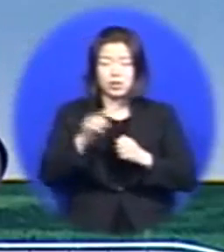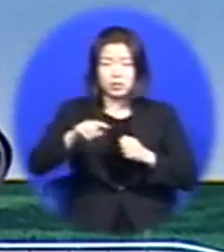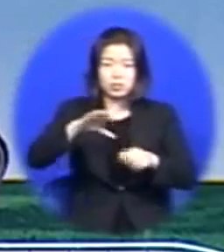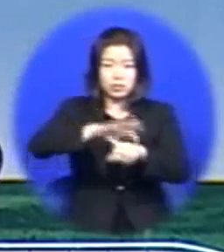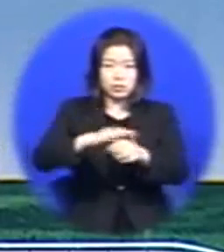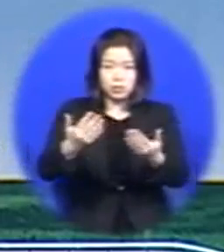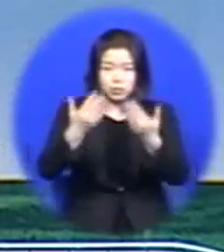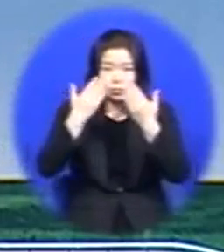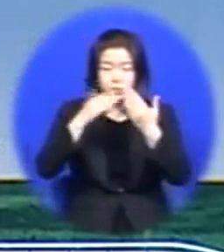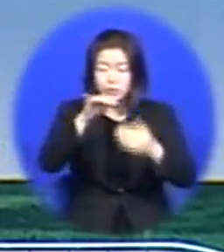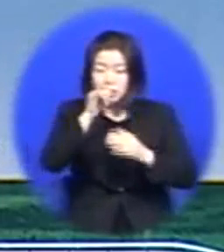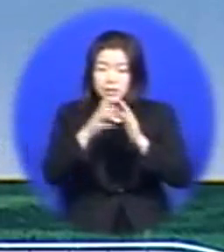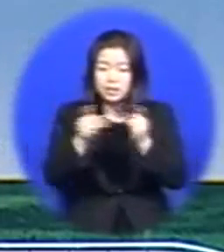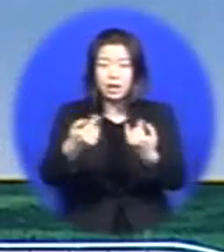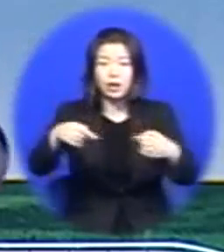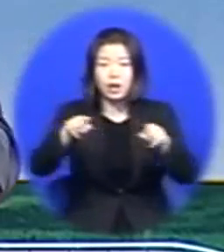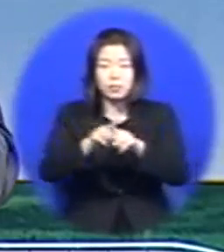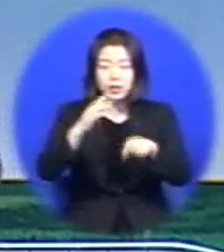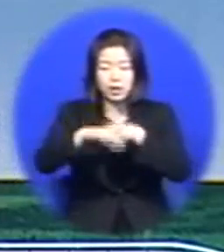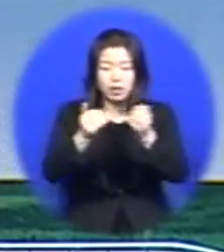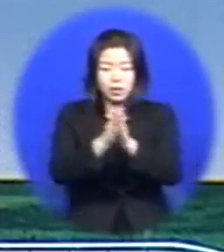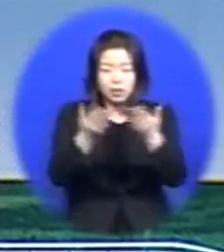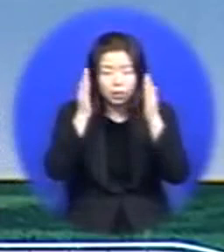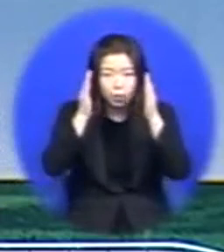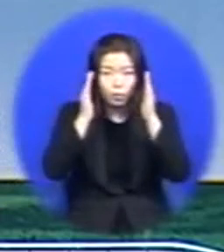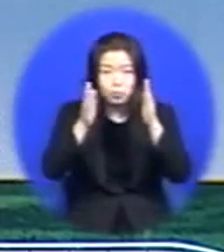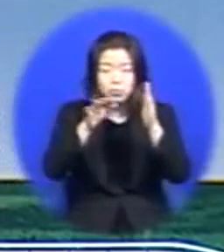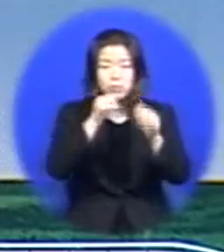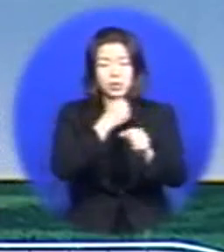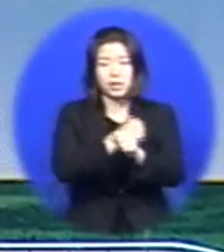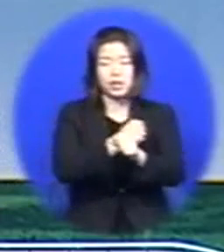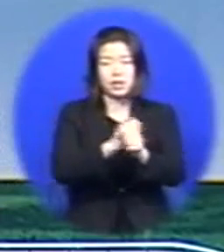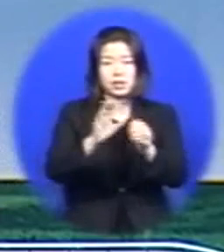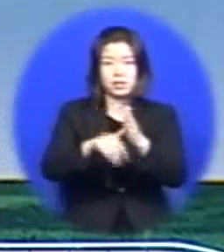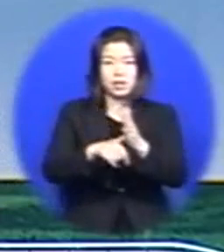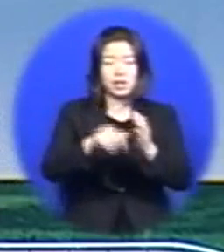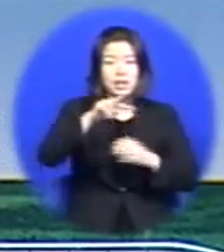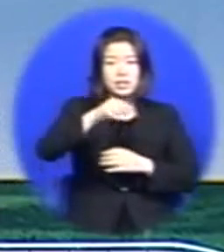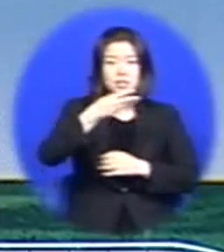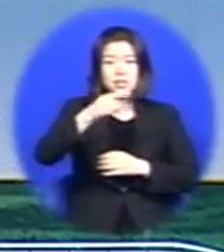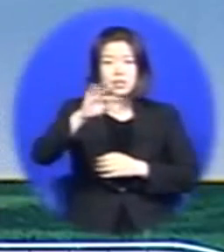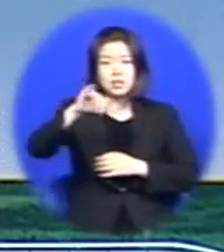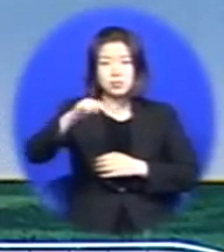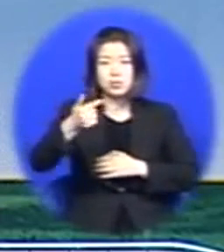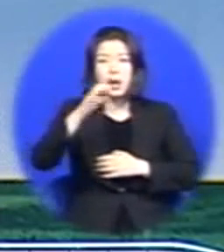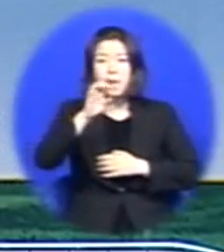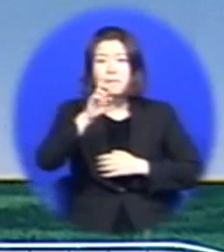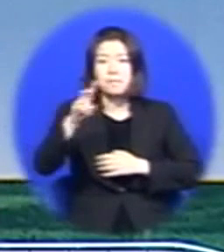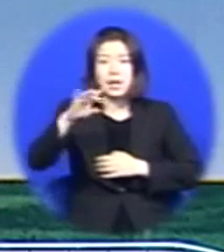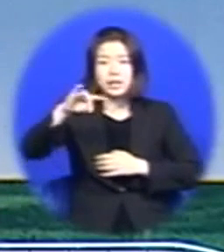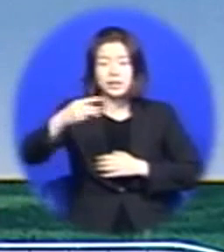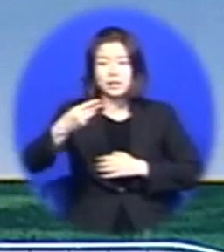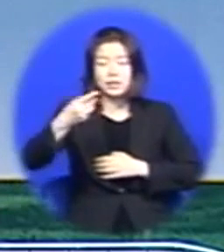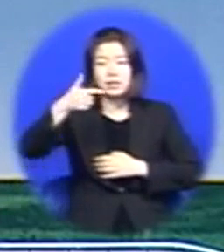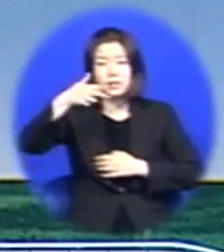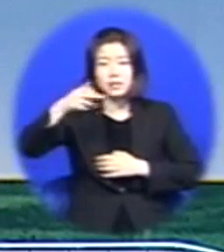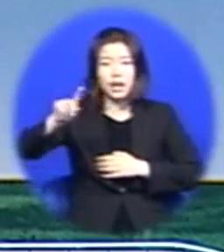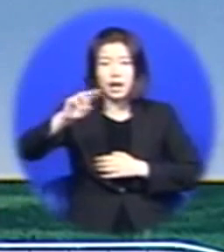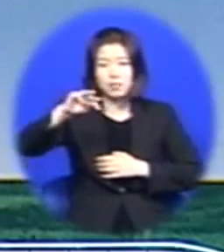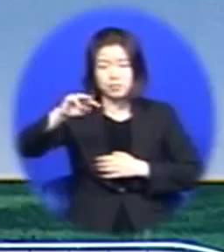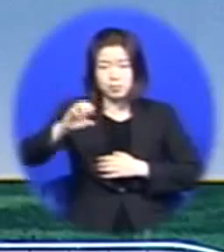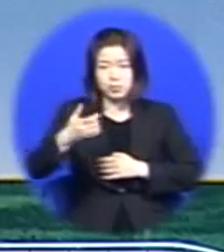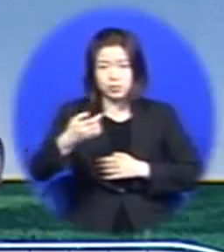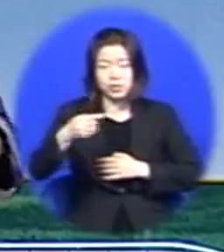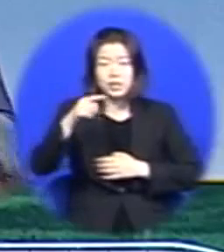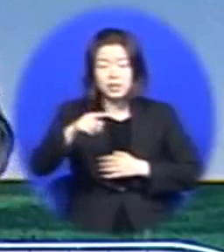수용소에 있는 사람들과 함께 성경 공부를 하는데 이 스티븐 메트카프라고 하는 이 아이가 그